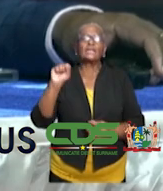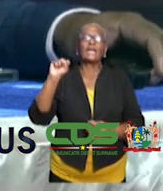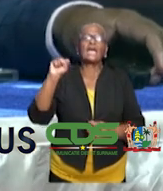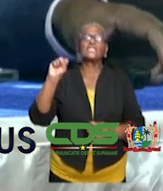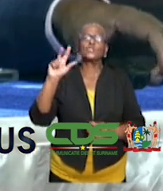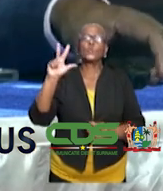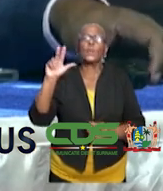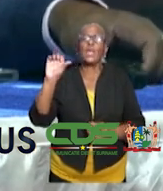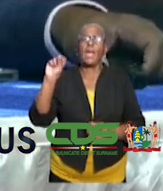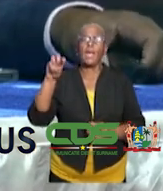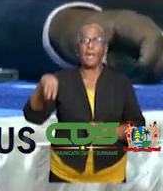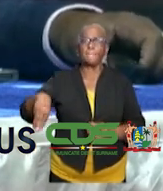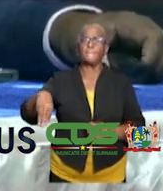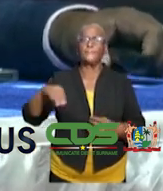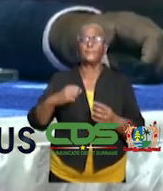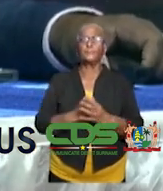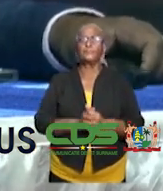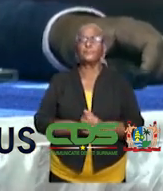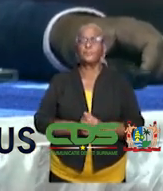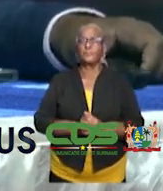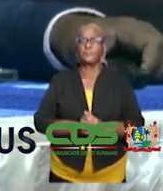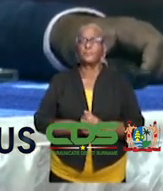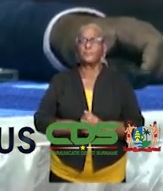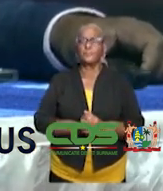SWM heeft het,